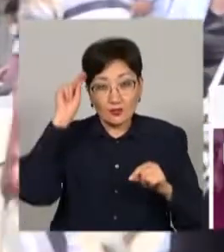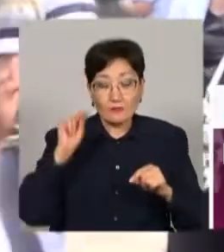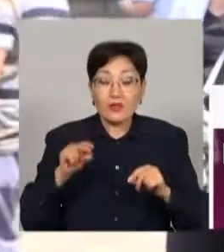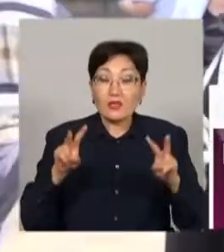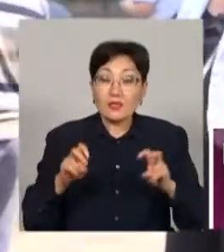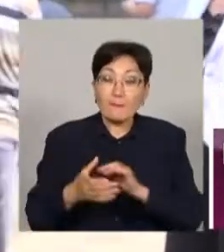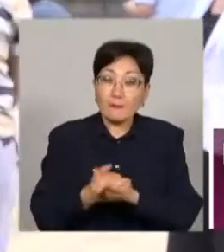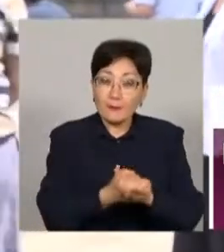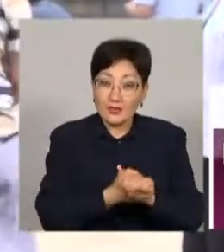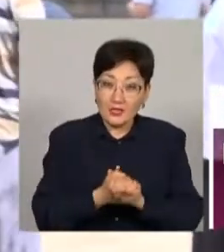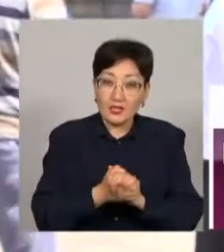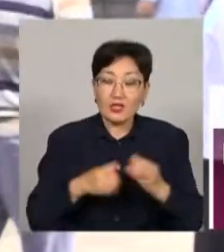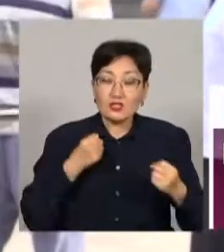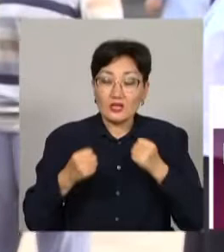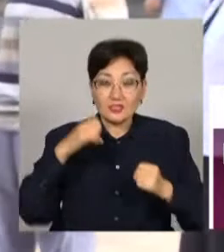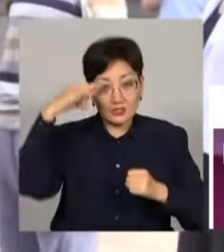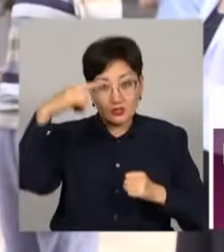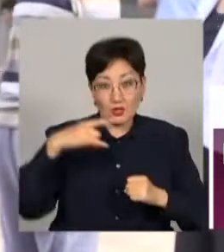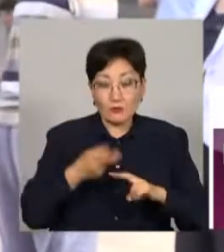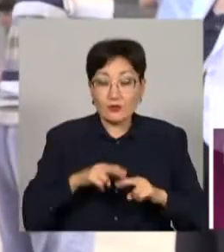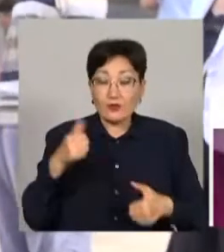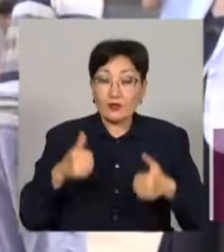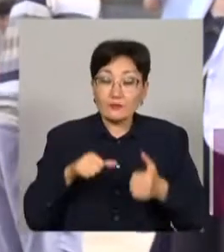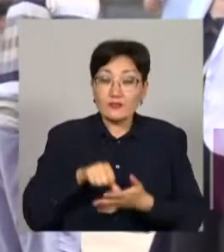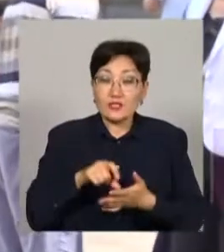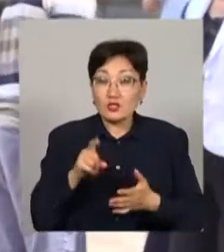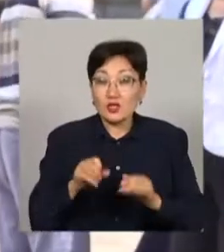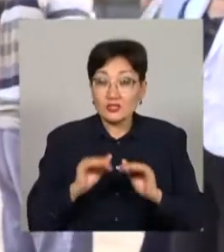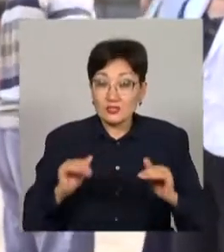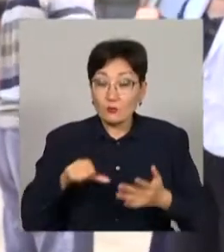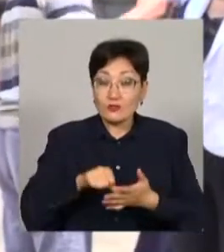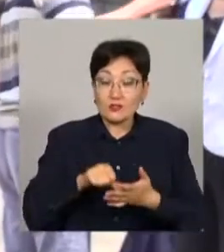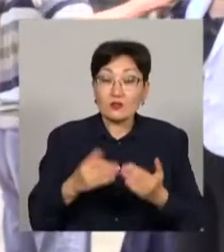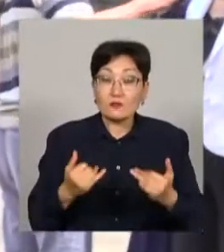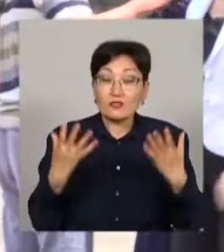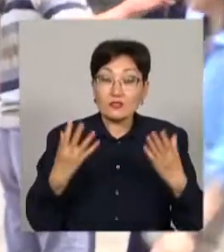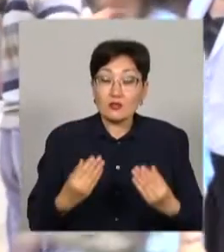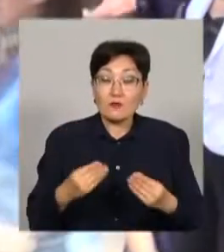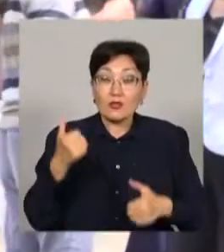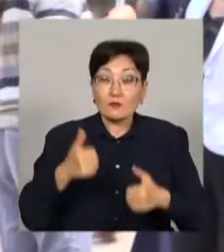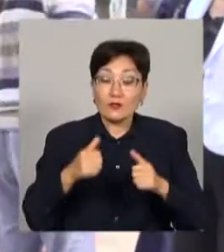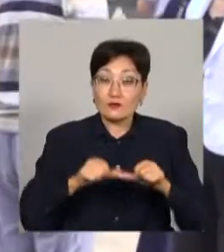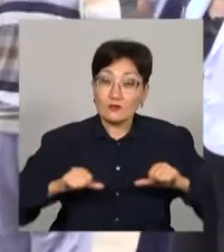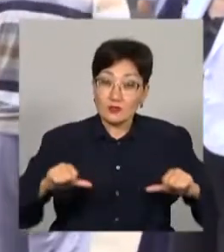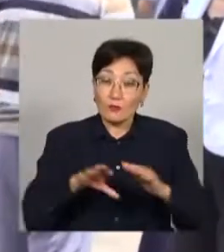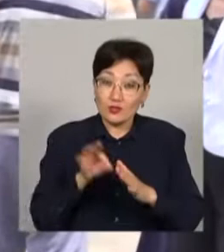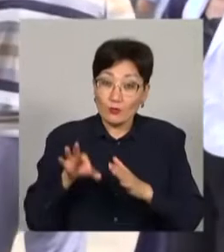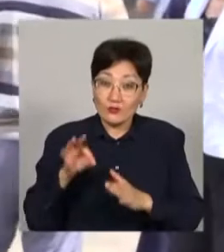жарасқан Казахстан». В данном конкурсе приняли более 100 детей. Из них на сегодняшний день конкурсной комиссии было